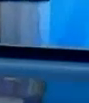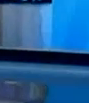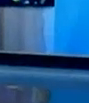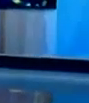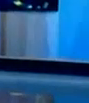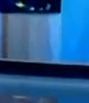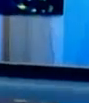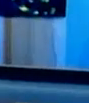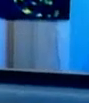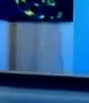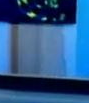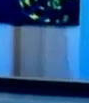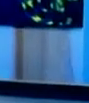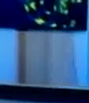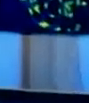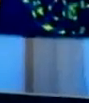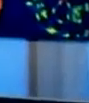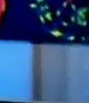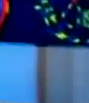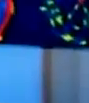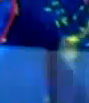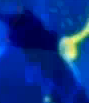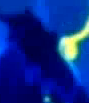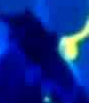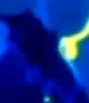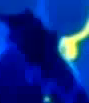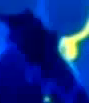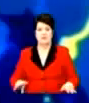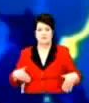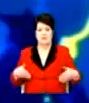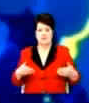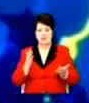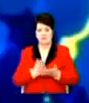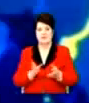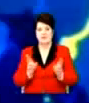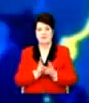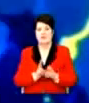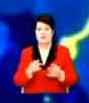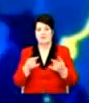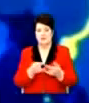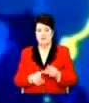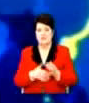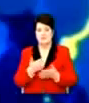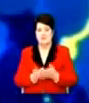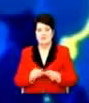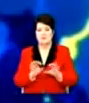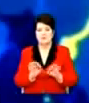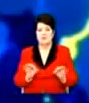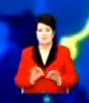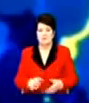Victoria Colesnic vă prezintă Telejurnalul. Bună seara și bine v-am regăsit la Telejurnal. Iată principalele subiecte